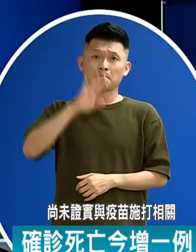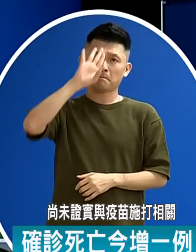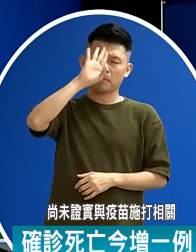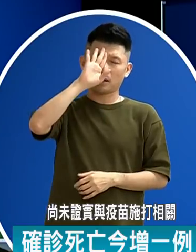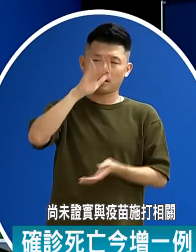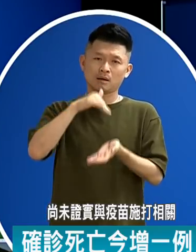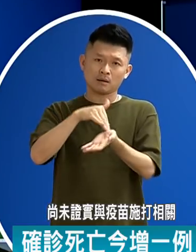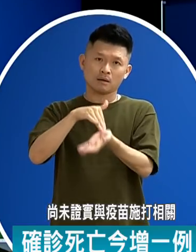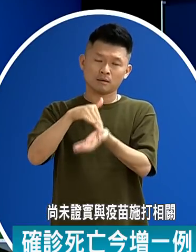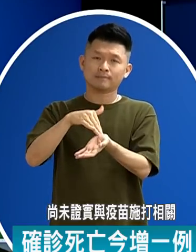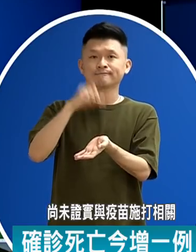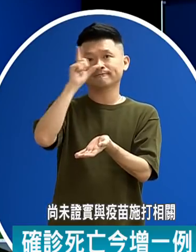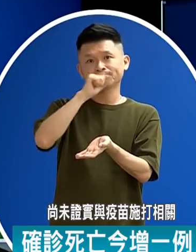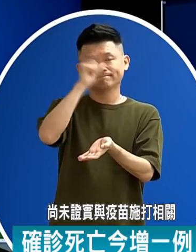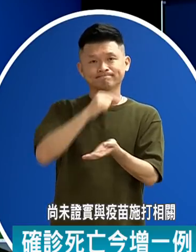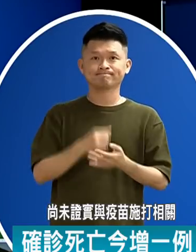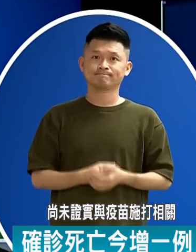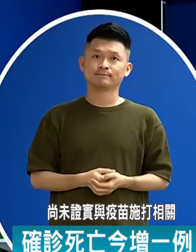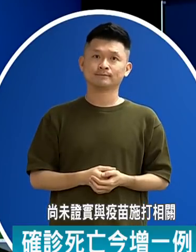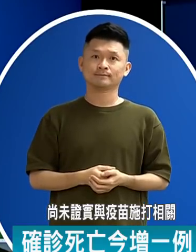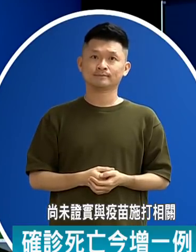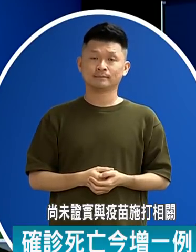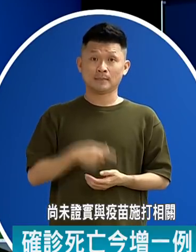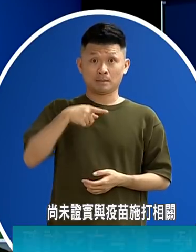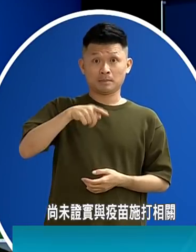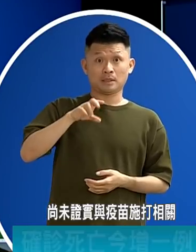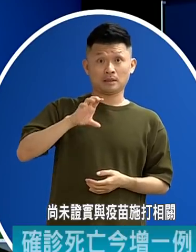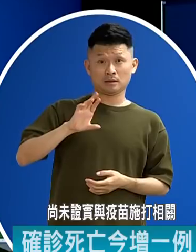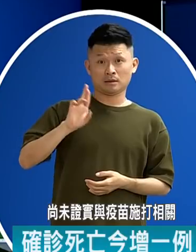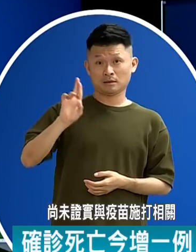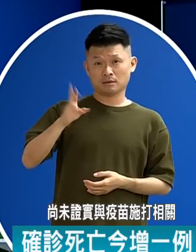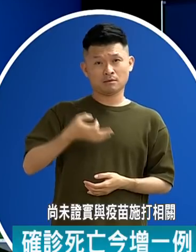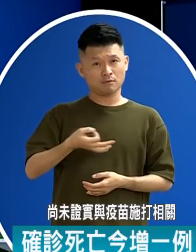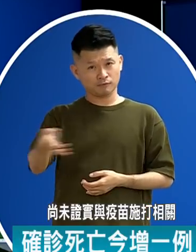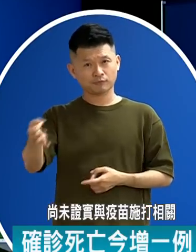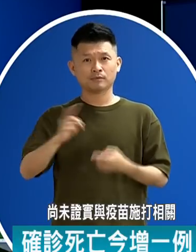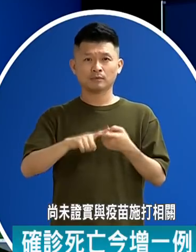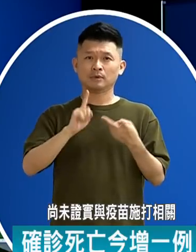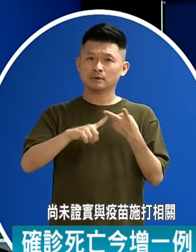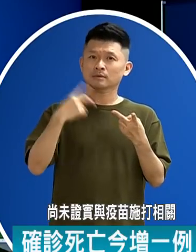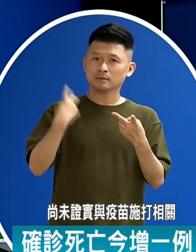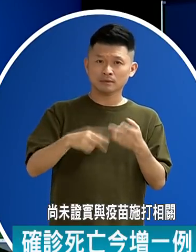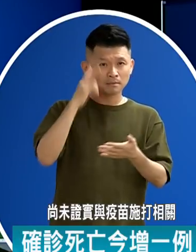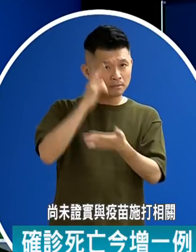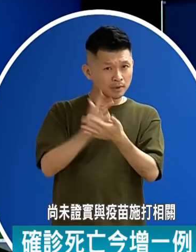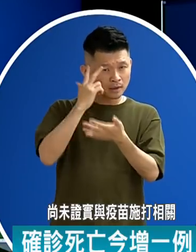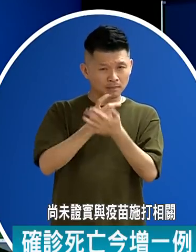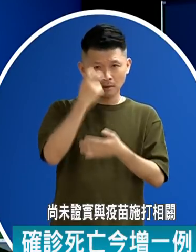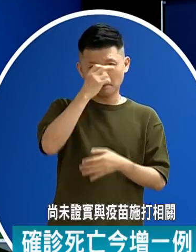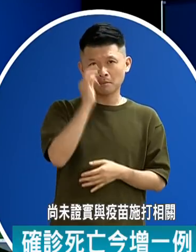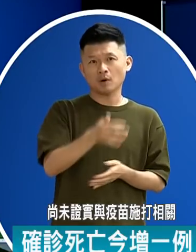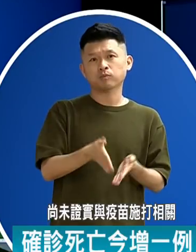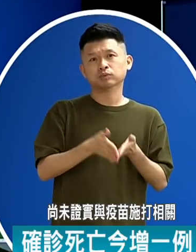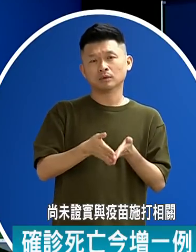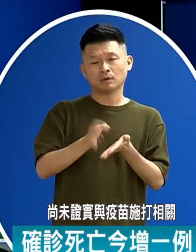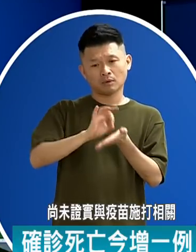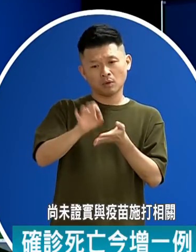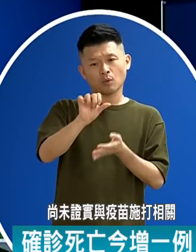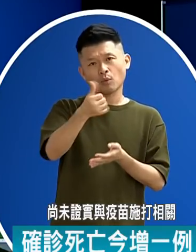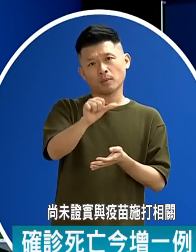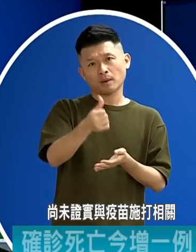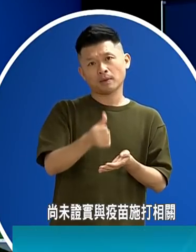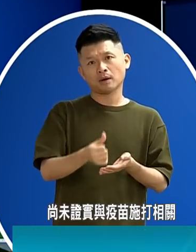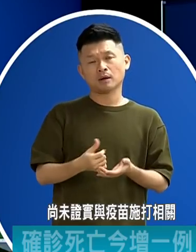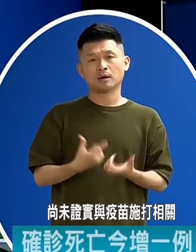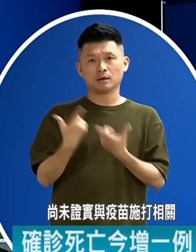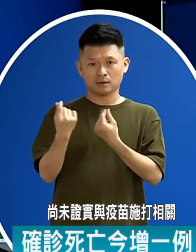进出医院，那除了要花一笔 PCR 的费用，每个礼拜都还要进行快筛一次，就是要花费500元。那